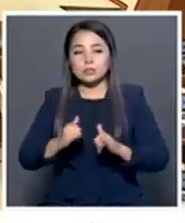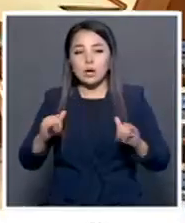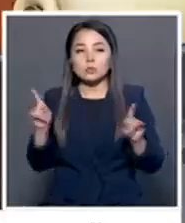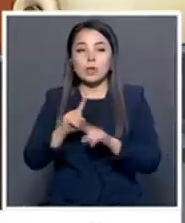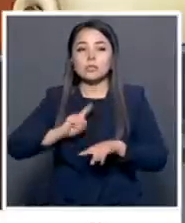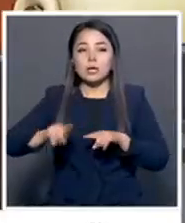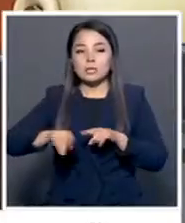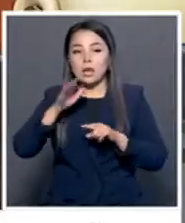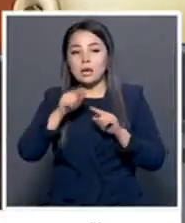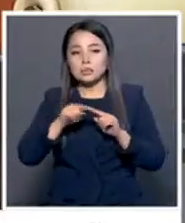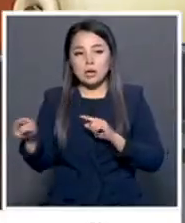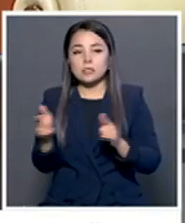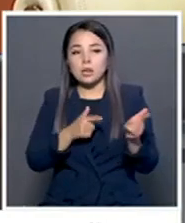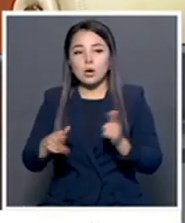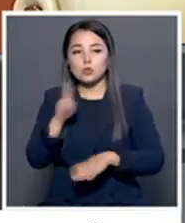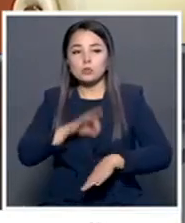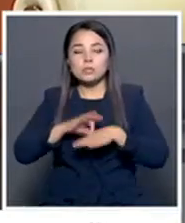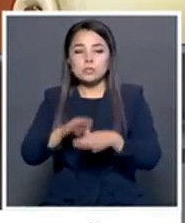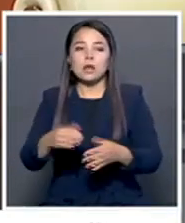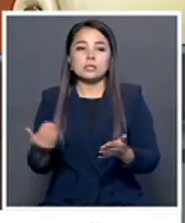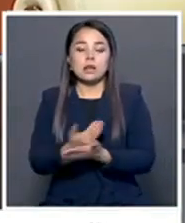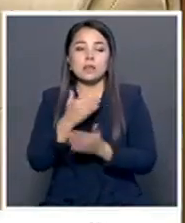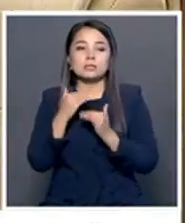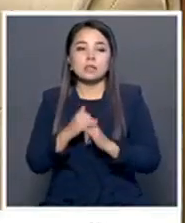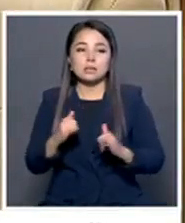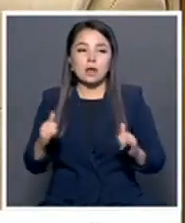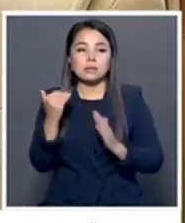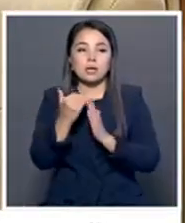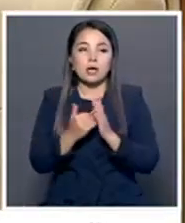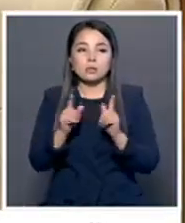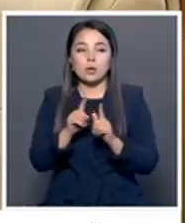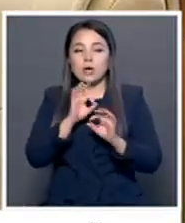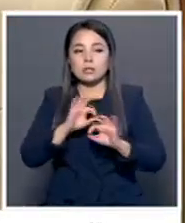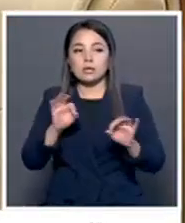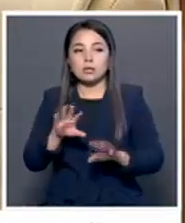тез арада қайта өңдеу ісінің жаңа салаларын дамыту керектігіне тоқталды.